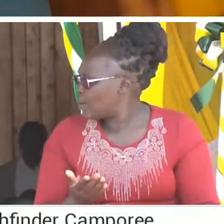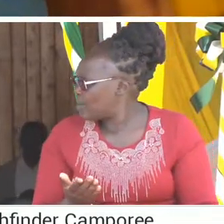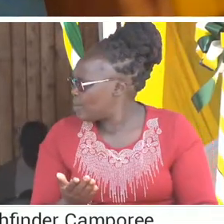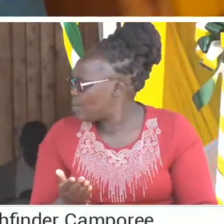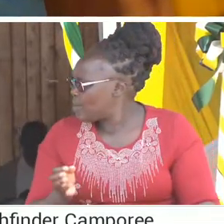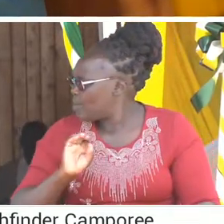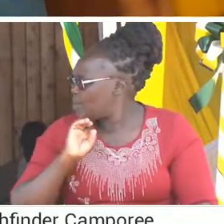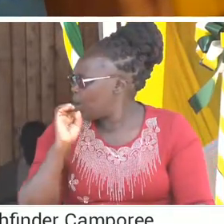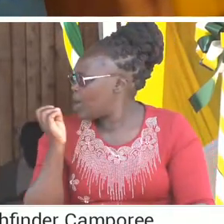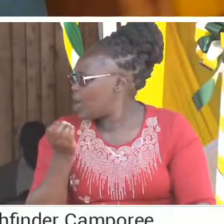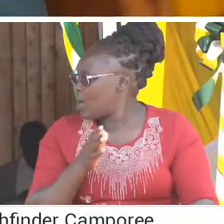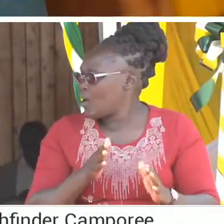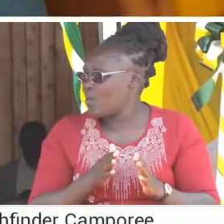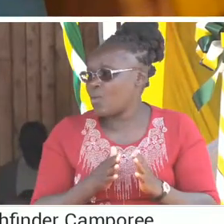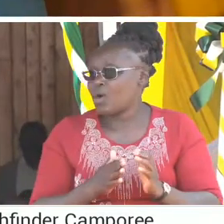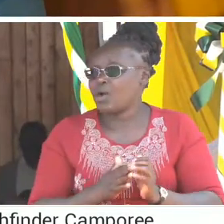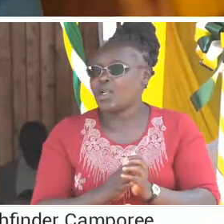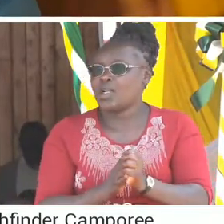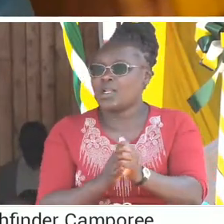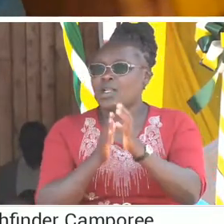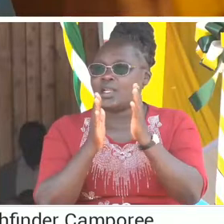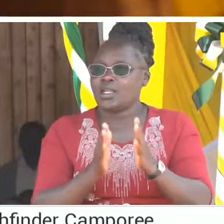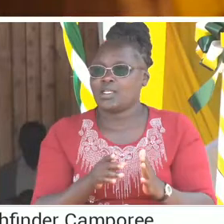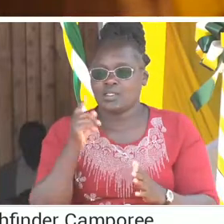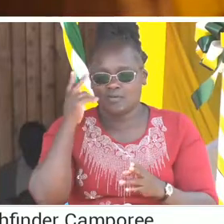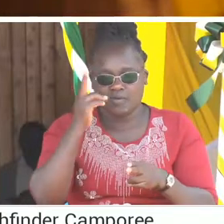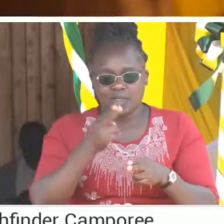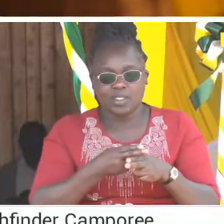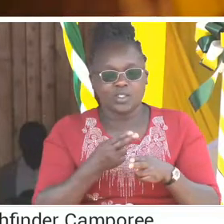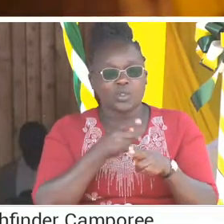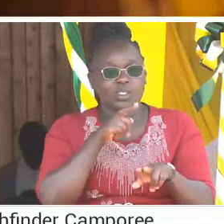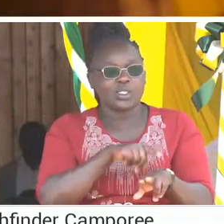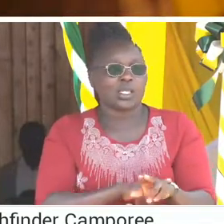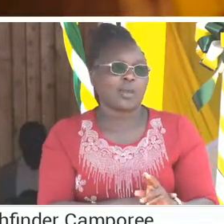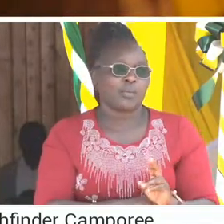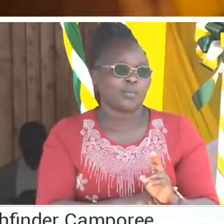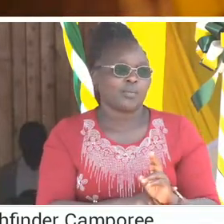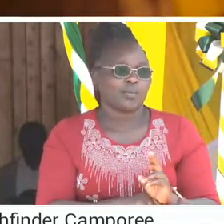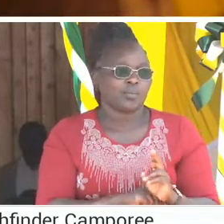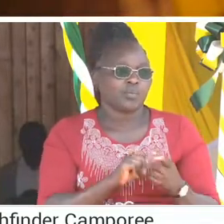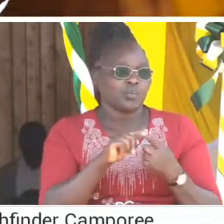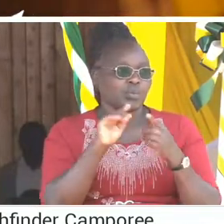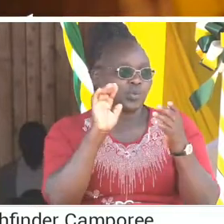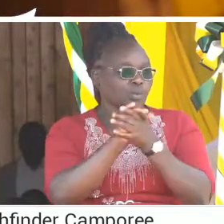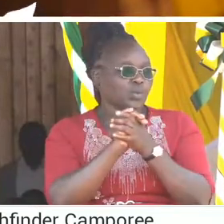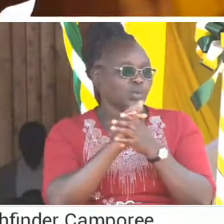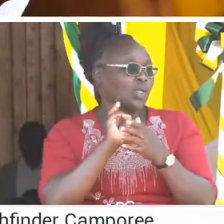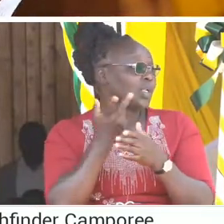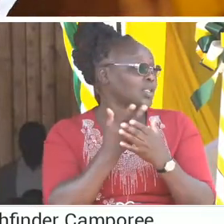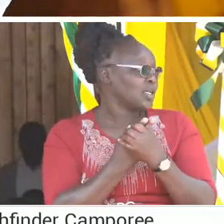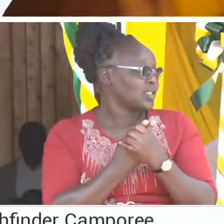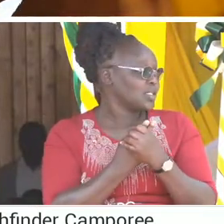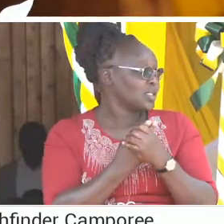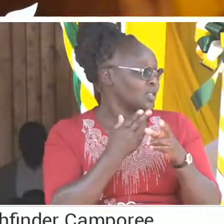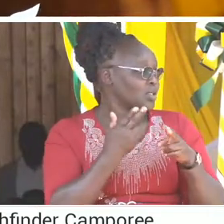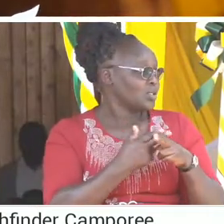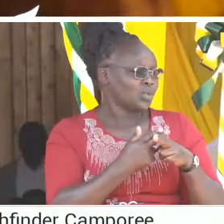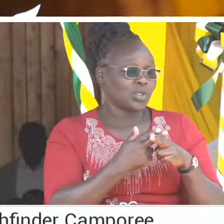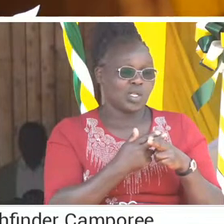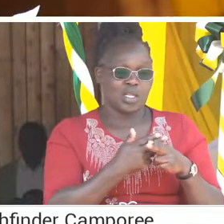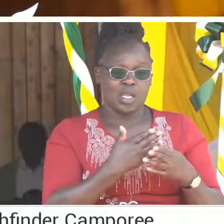viongozi wetu. Kwa dakika chache watakuwa natusalimu na watakuwa pamoja nasi ili tuingie kwenye